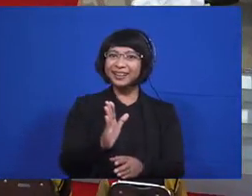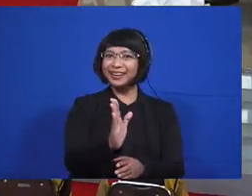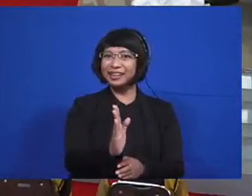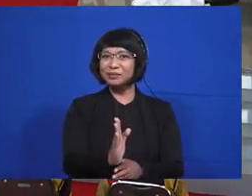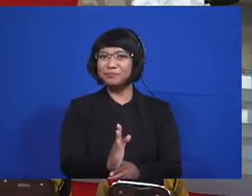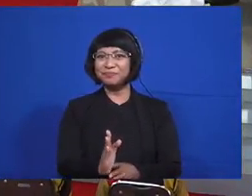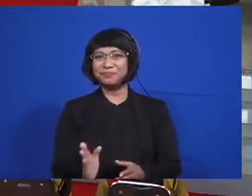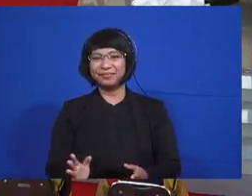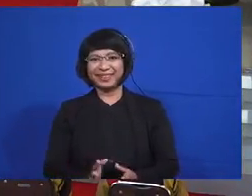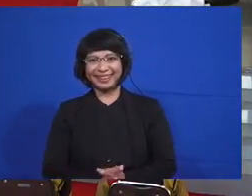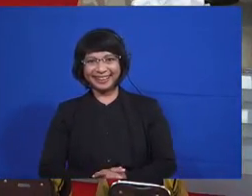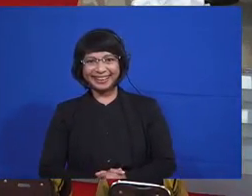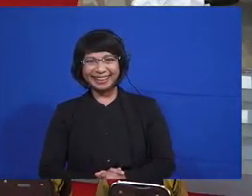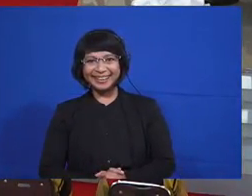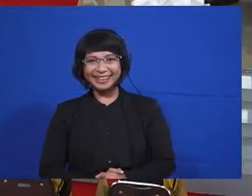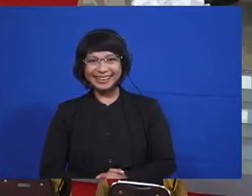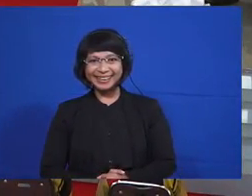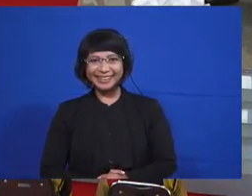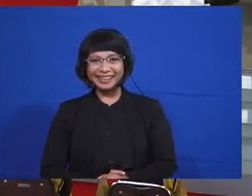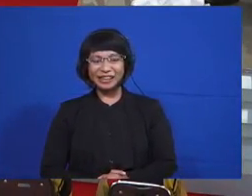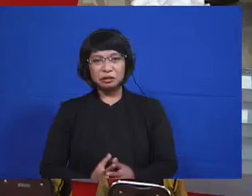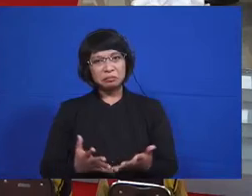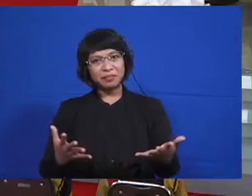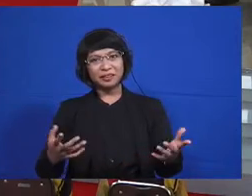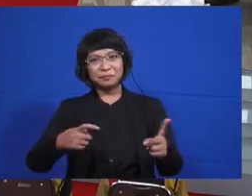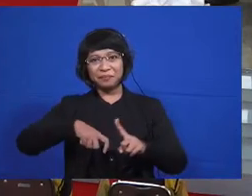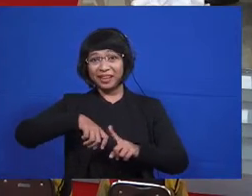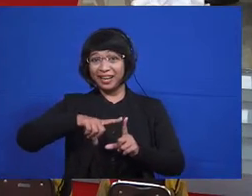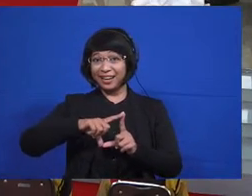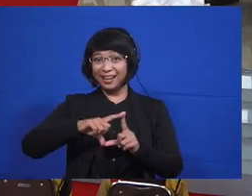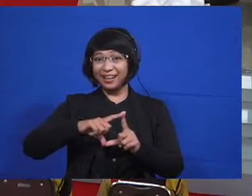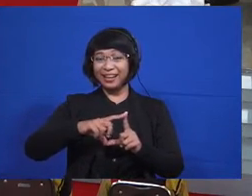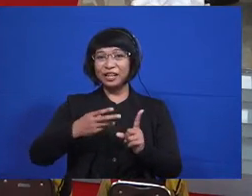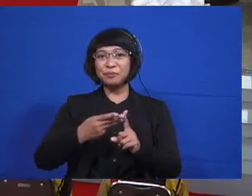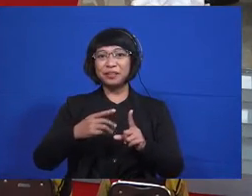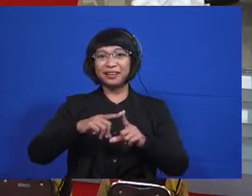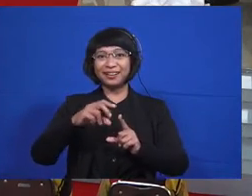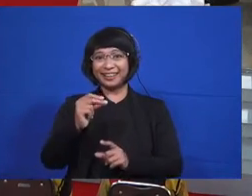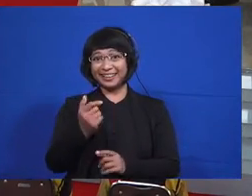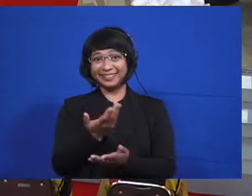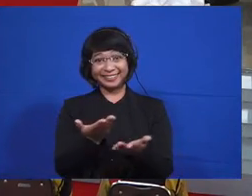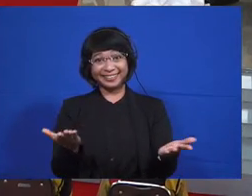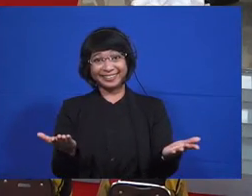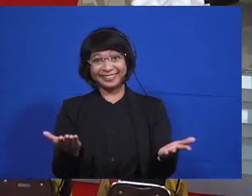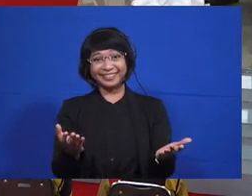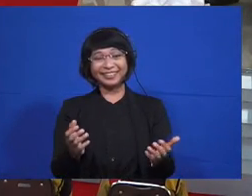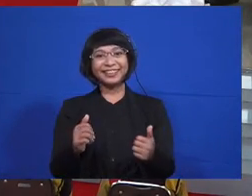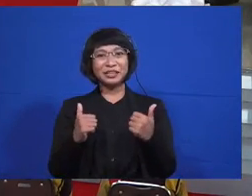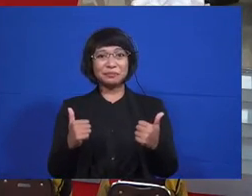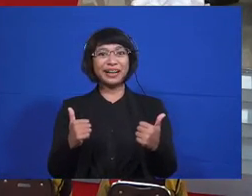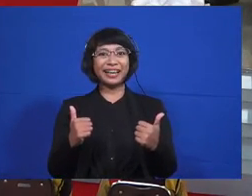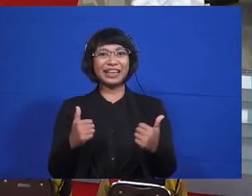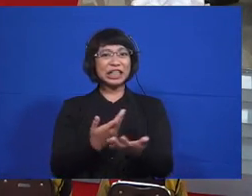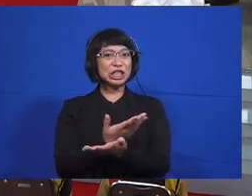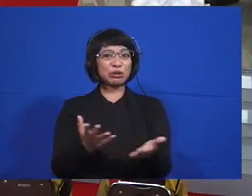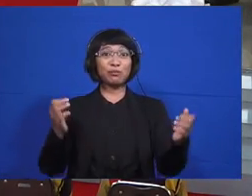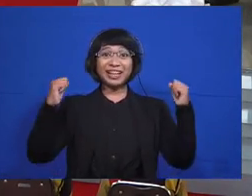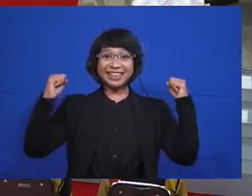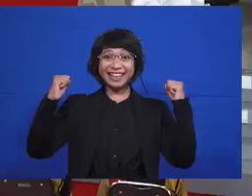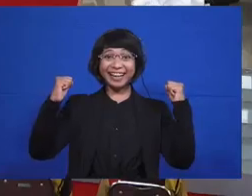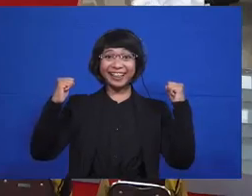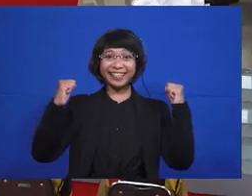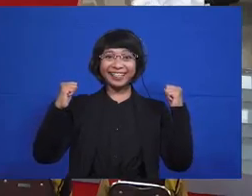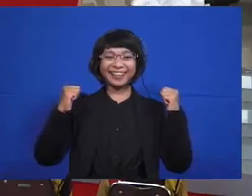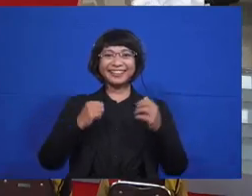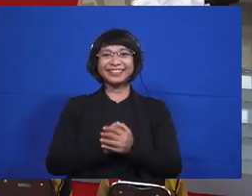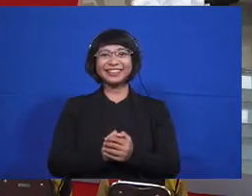pagi berkat dalam. Bagaimana kabarnya? Baik. Baik. Semua sehat? Sehat. Semua